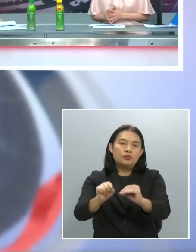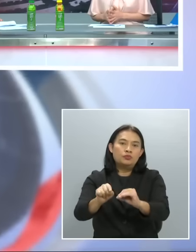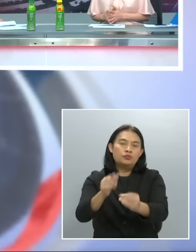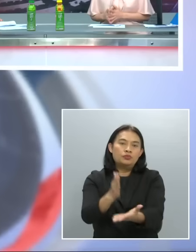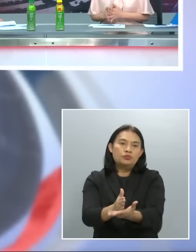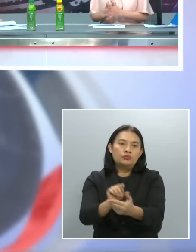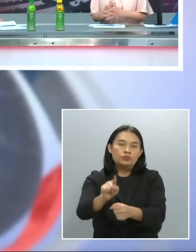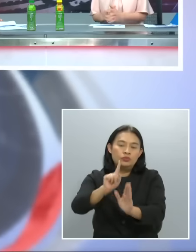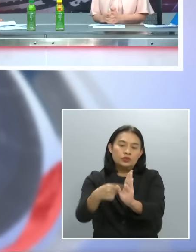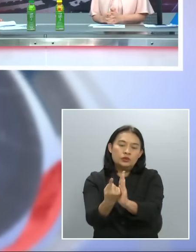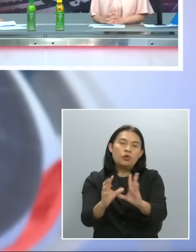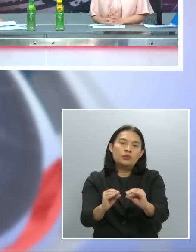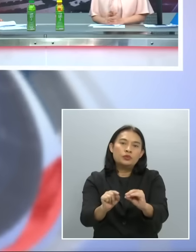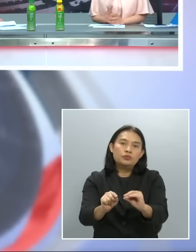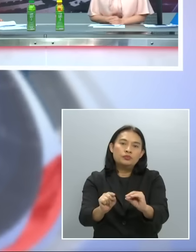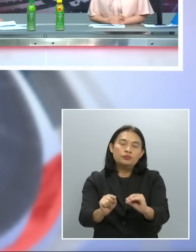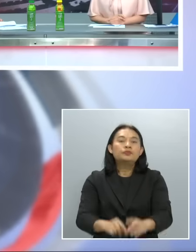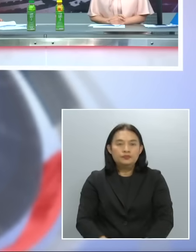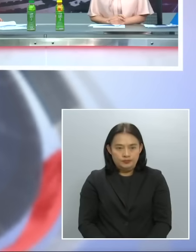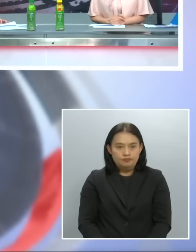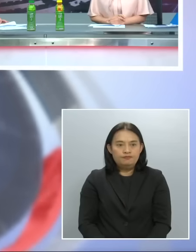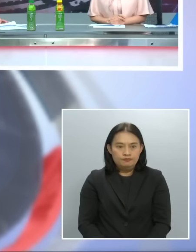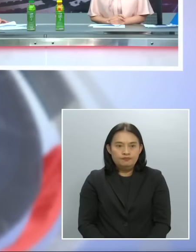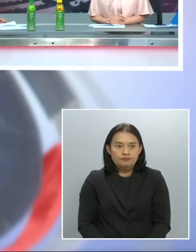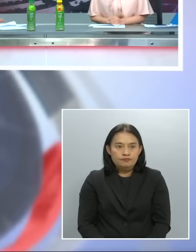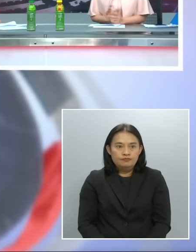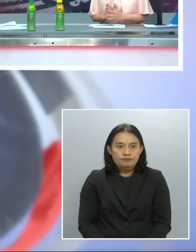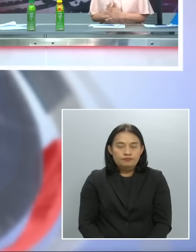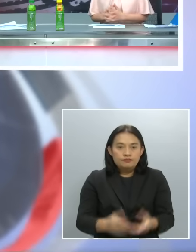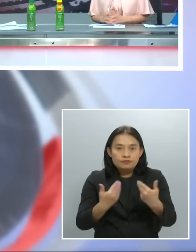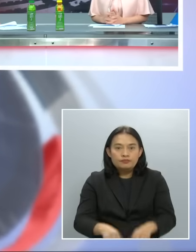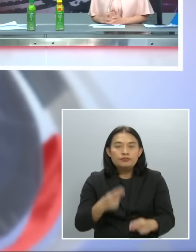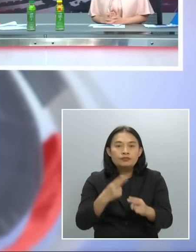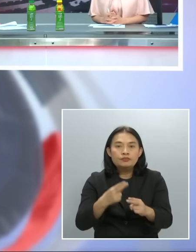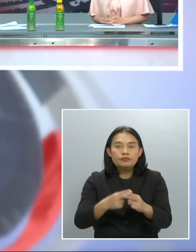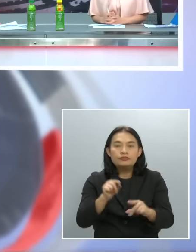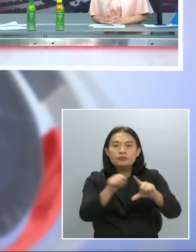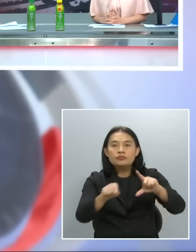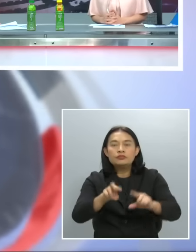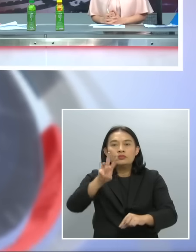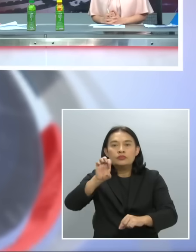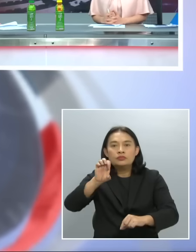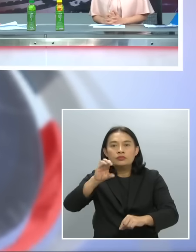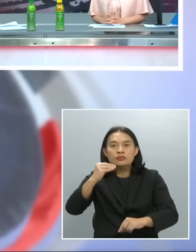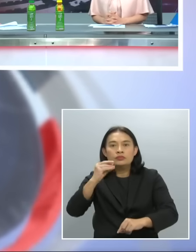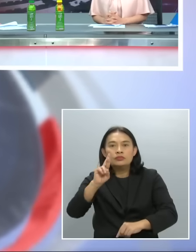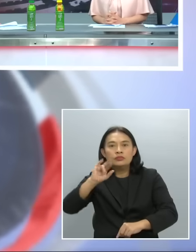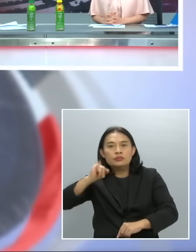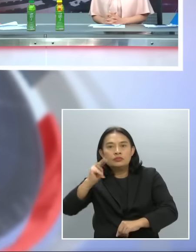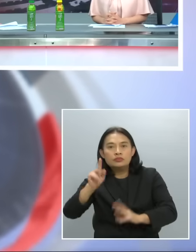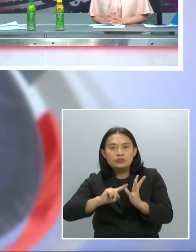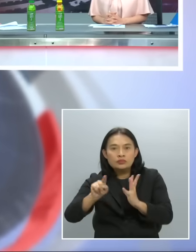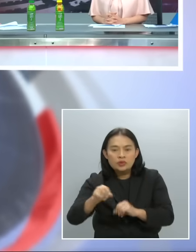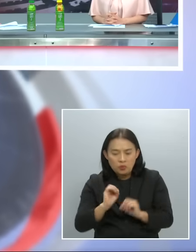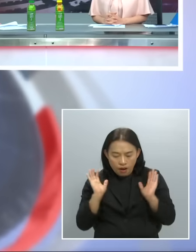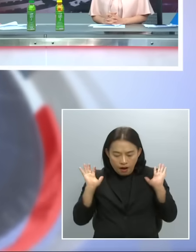ประมาณ 1ชั่วโมงค่ะบางทีตอนที่คุณวิโรจน์อภิปรายนี้ไว้ด้วยไวด้วยตกใจตัวเลขตก